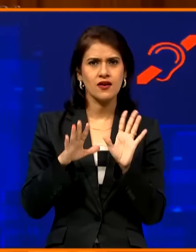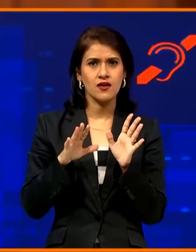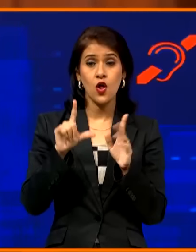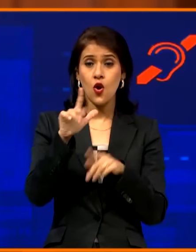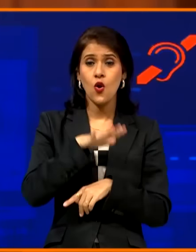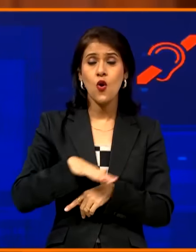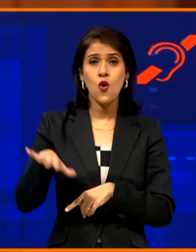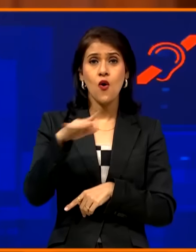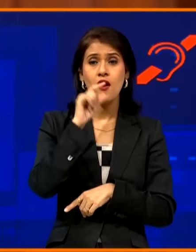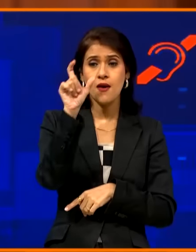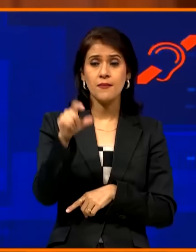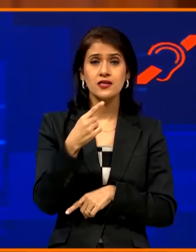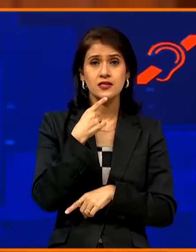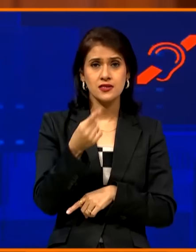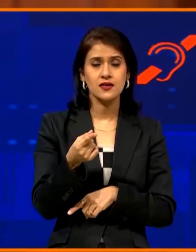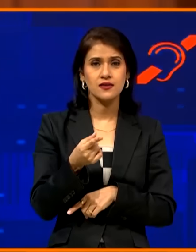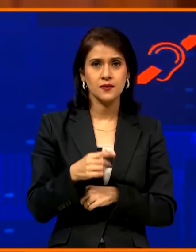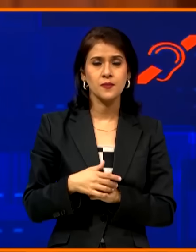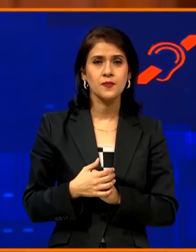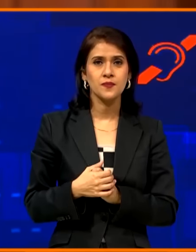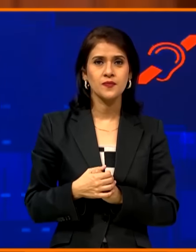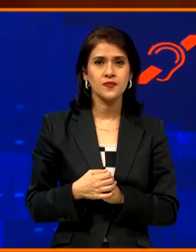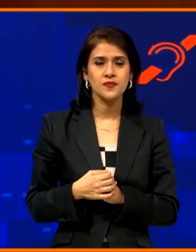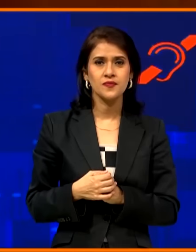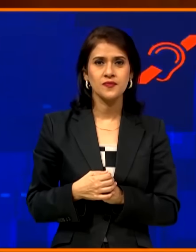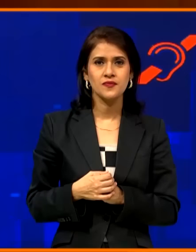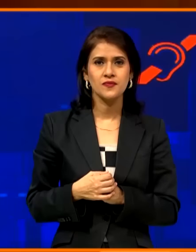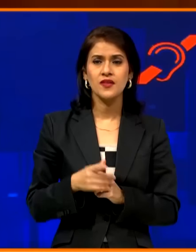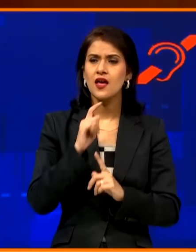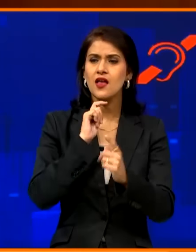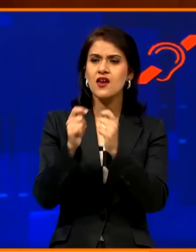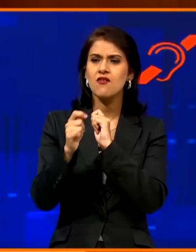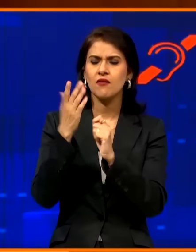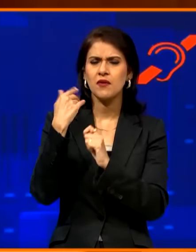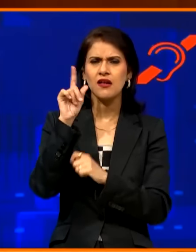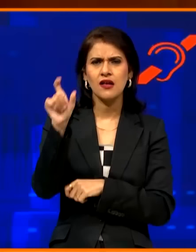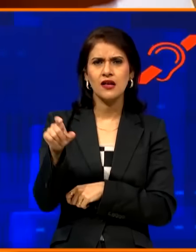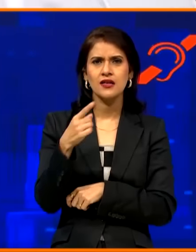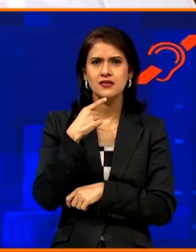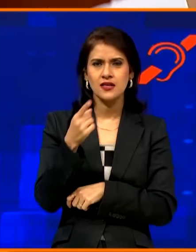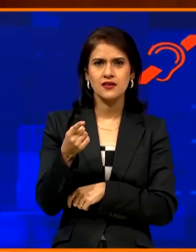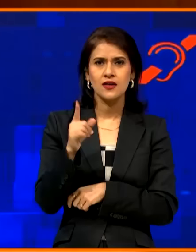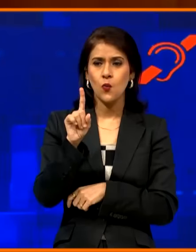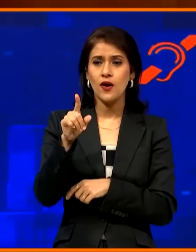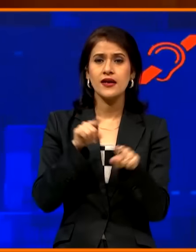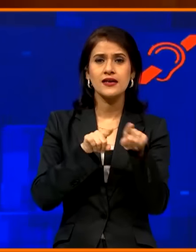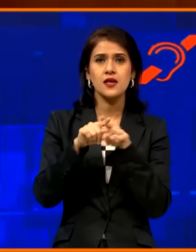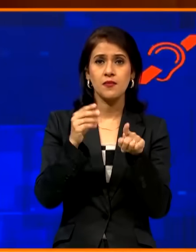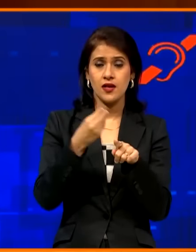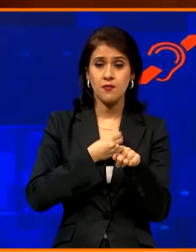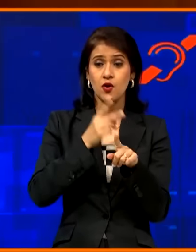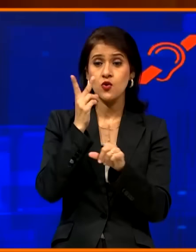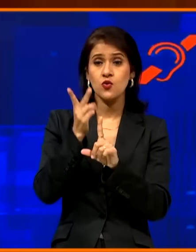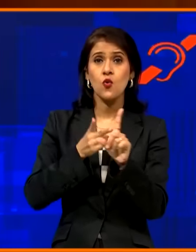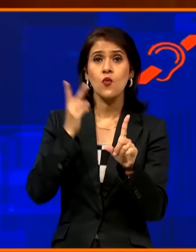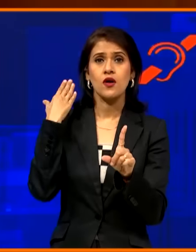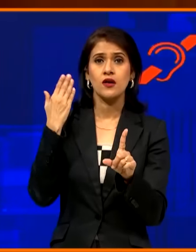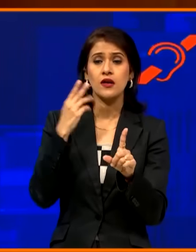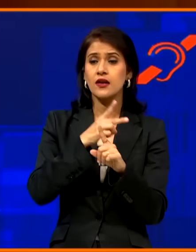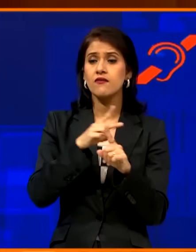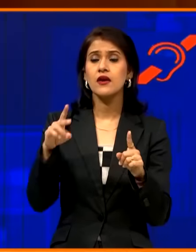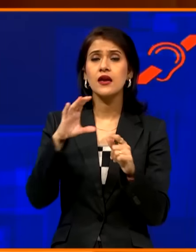लोकल आदमी यह कह रहा था कि भाई ये कोई एक मिसाल बताइए कि पिछले दो सालों में कितने केसेस